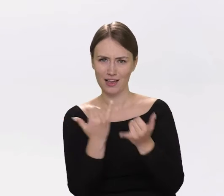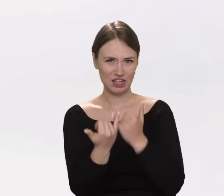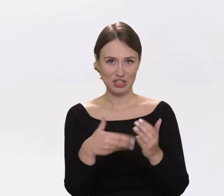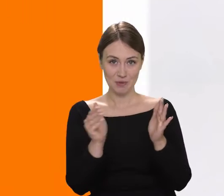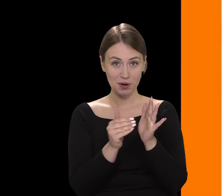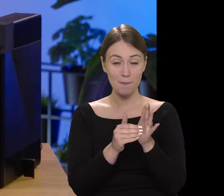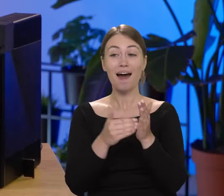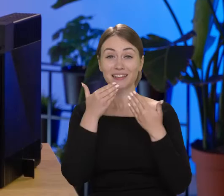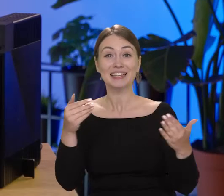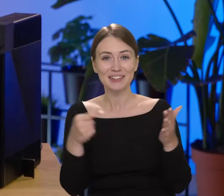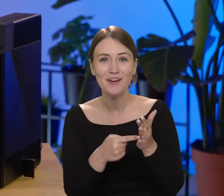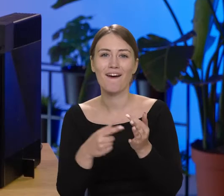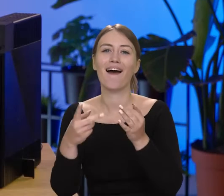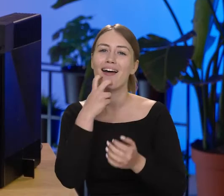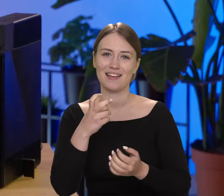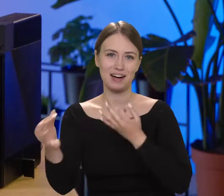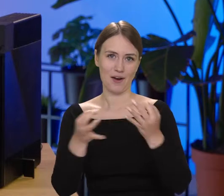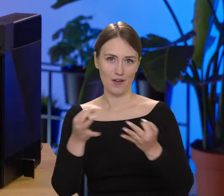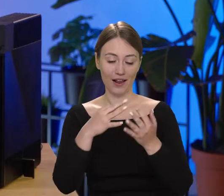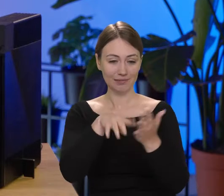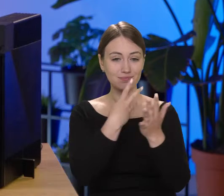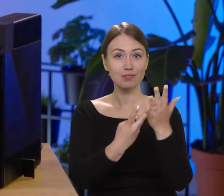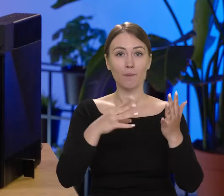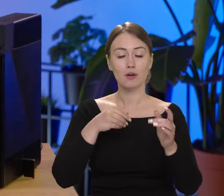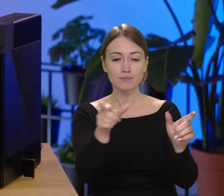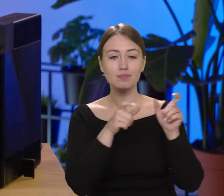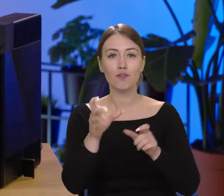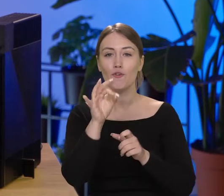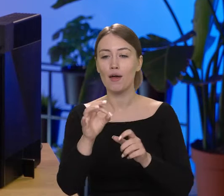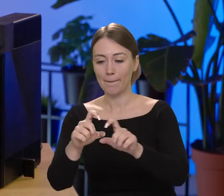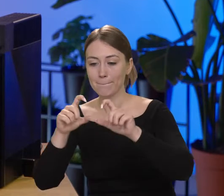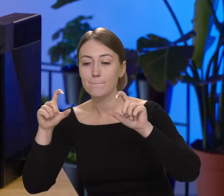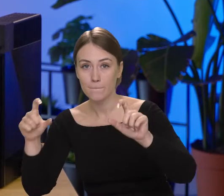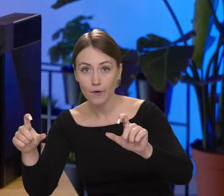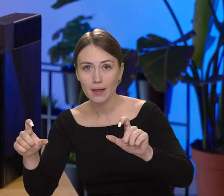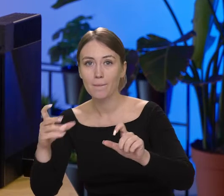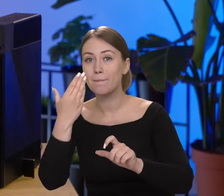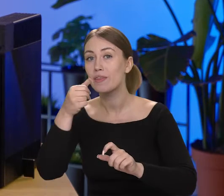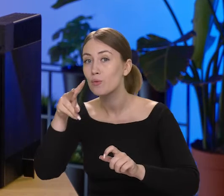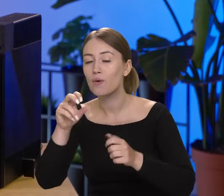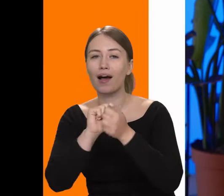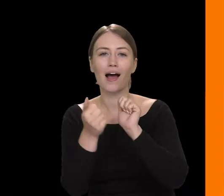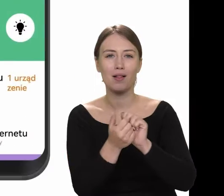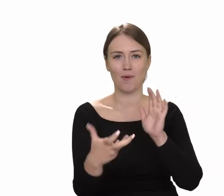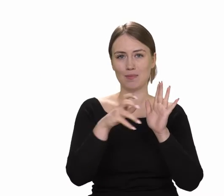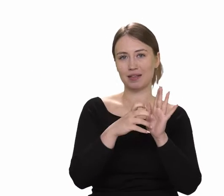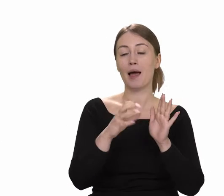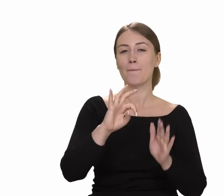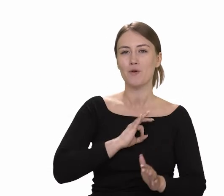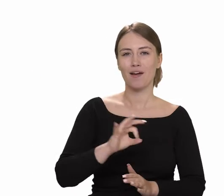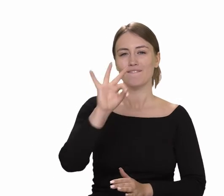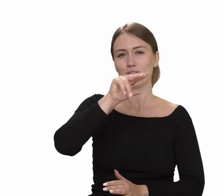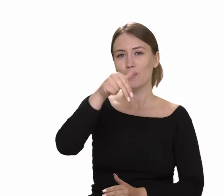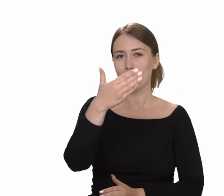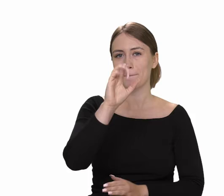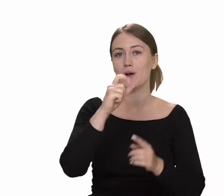zaoszczędzić energię. Harmonogramami możesz zarządzać w menu modemu lub w aplikacji Mój Fanbox. Wystarczy,